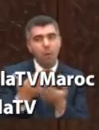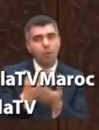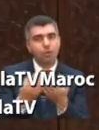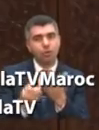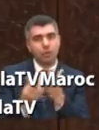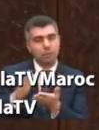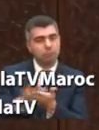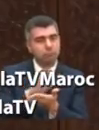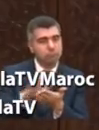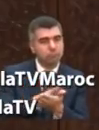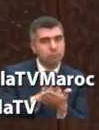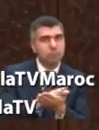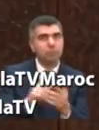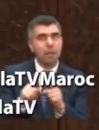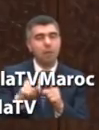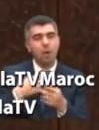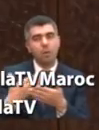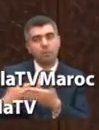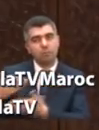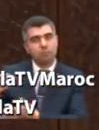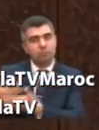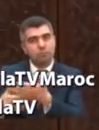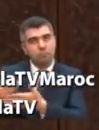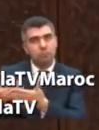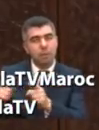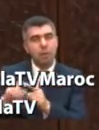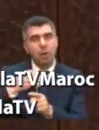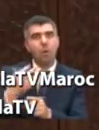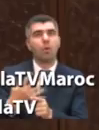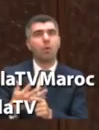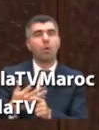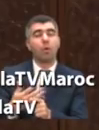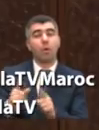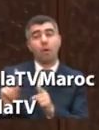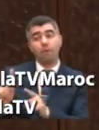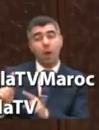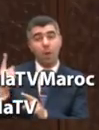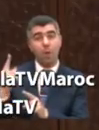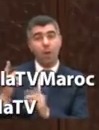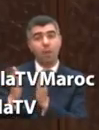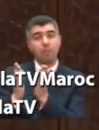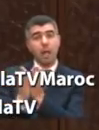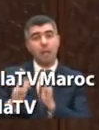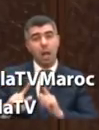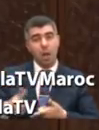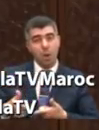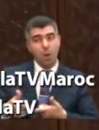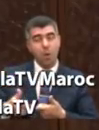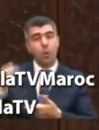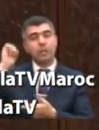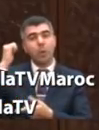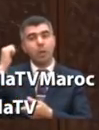بما نسميه بالتبادل بالتناوب بين المؤسسة الإعدادية ومؤسسة التكوين المهني.